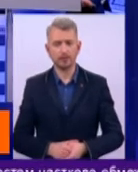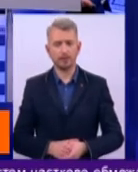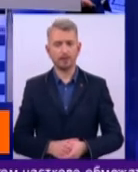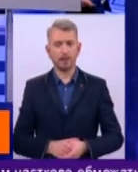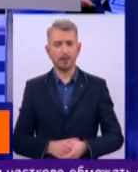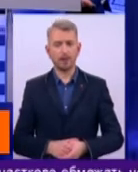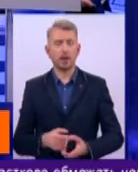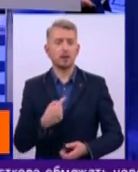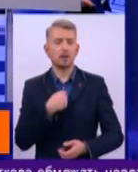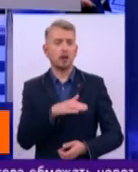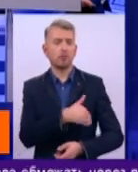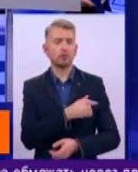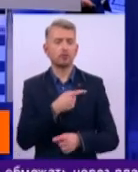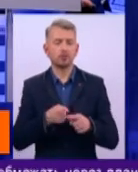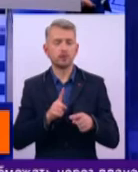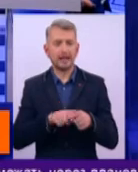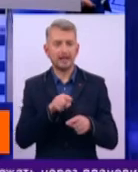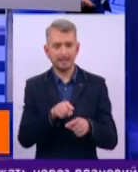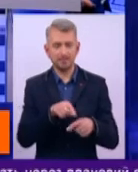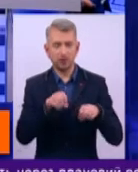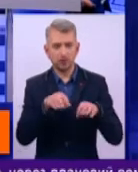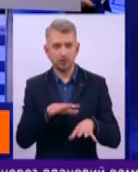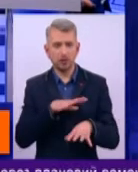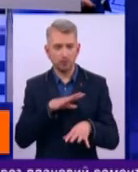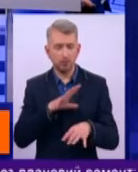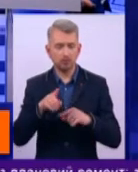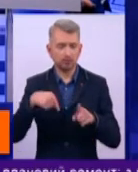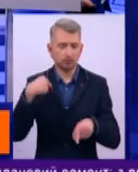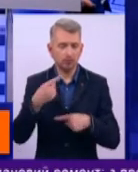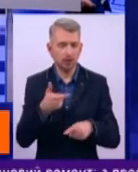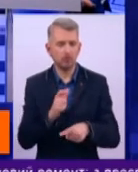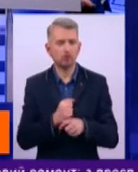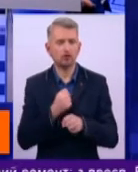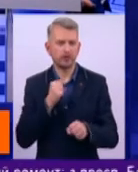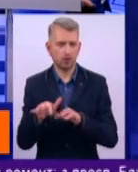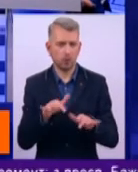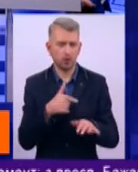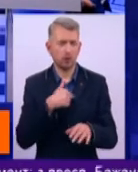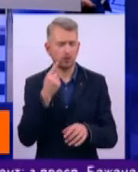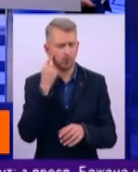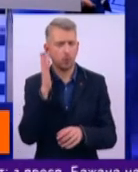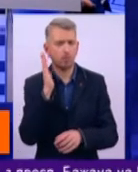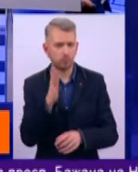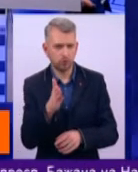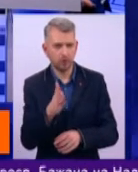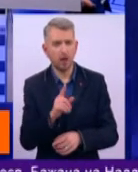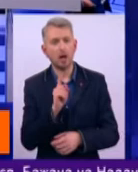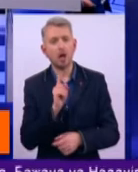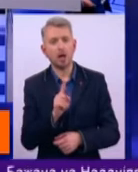Я хотів би, щоб за цим рішенням так само послідували і більш жорсткі кроки. Я думаю, що вони будуть йти. Але